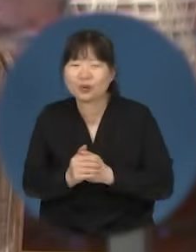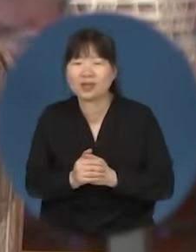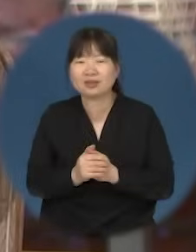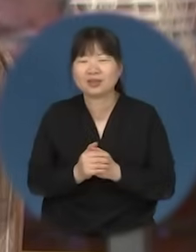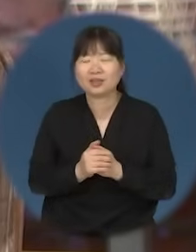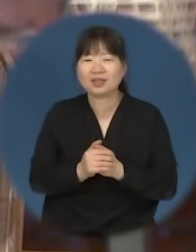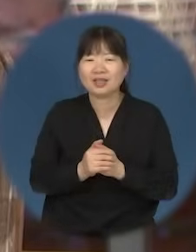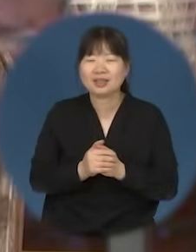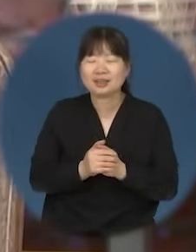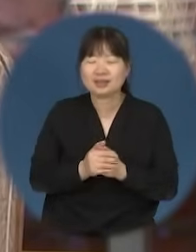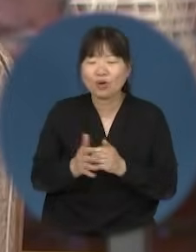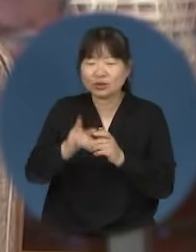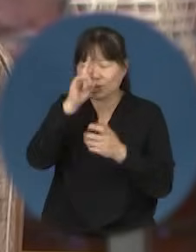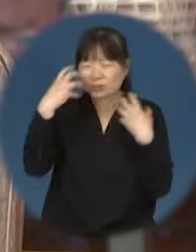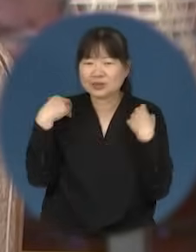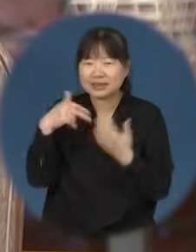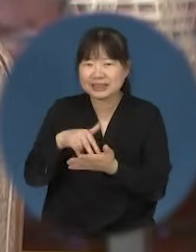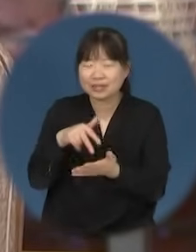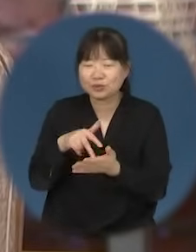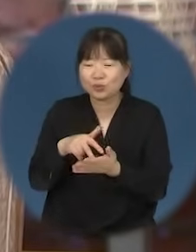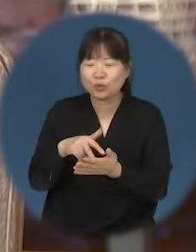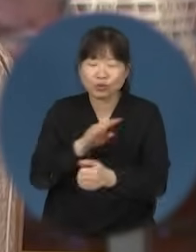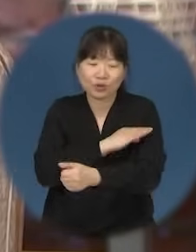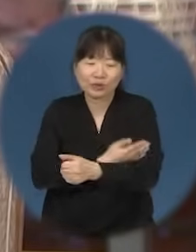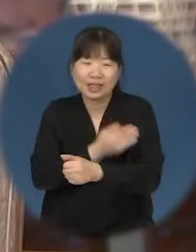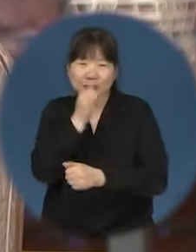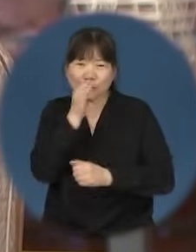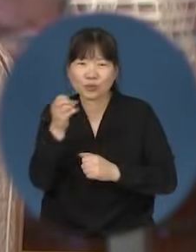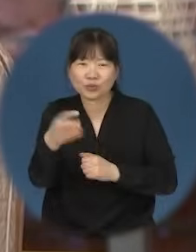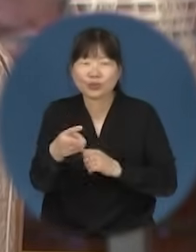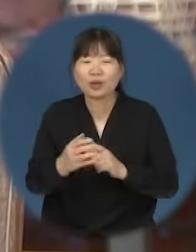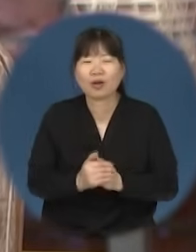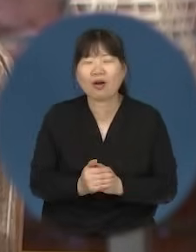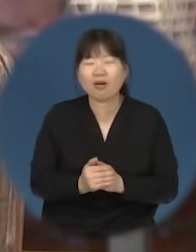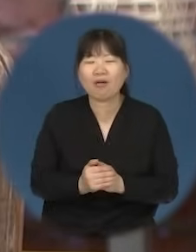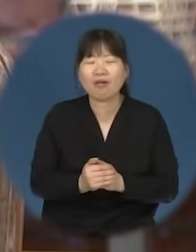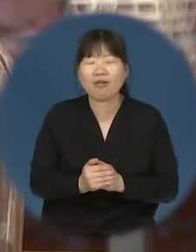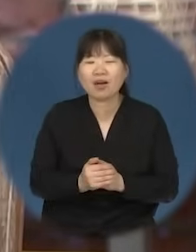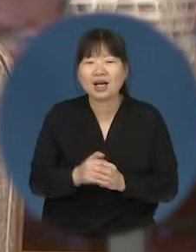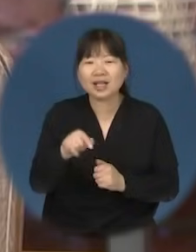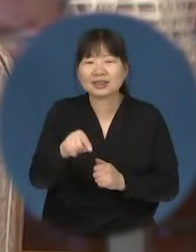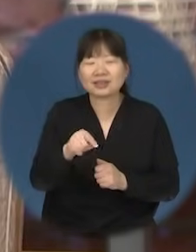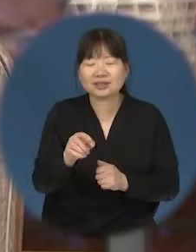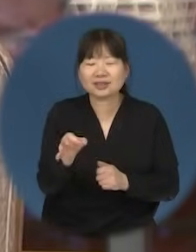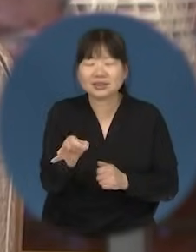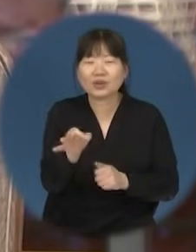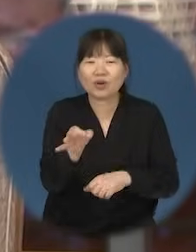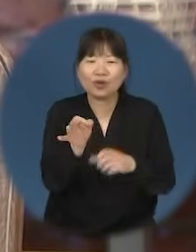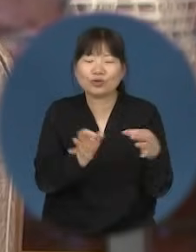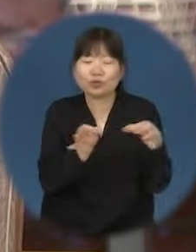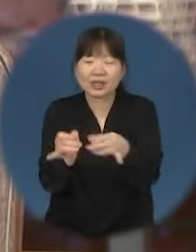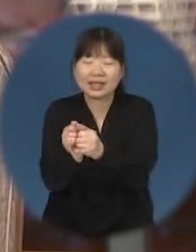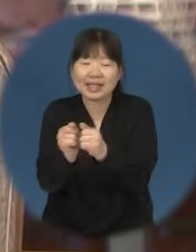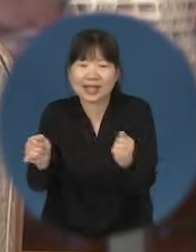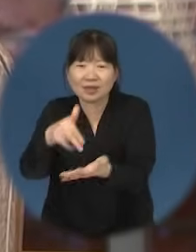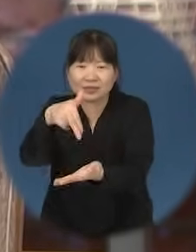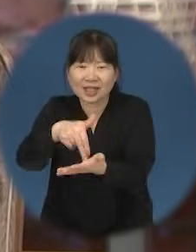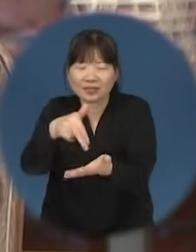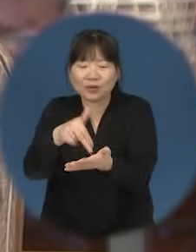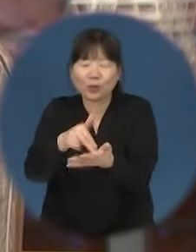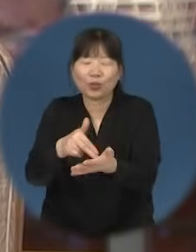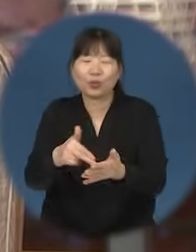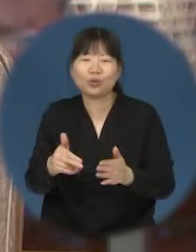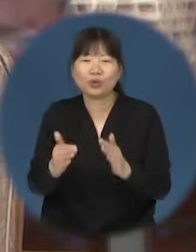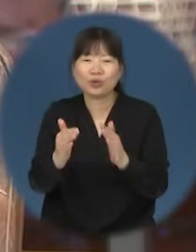임대자한테는 자기가 그 빌딩에 또 10만 원씩 사면 예. 주인이 점점 되는 거고. 그다음에 국민 입장에서는